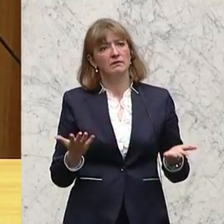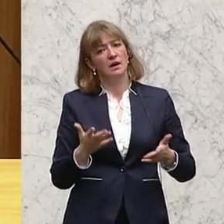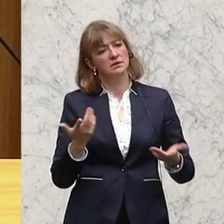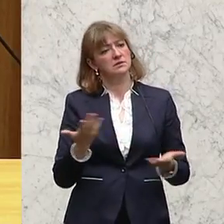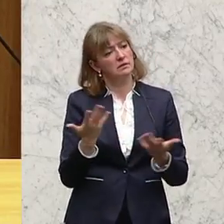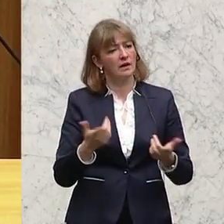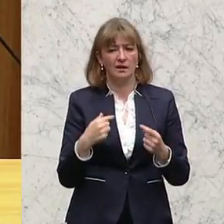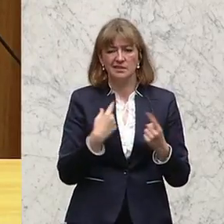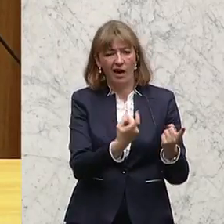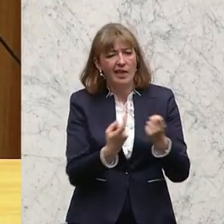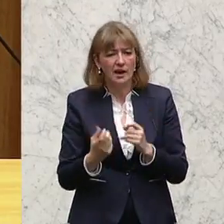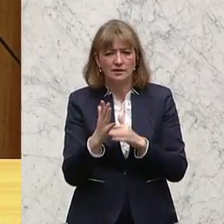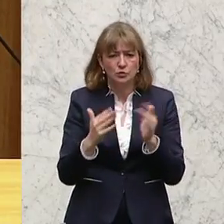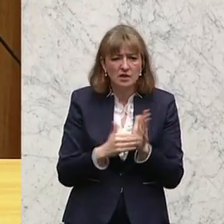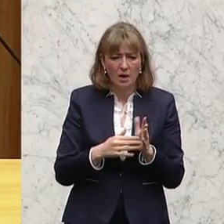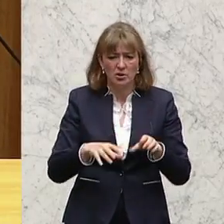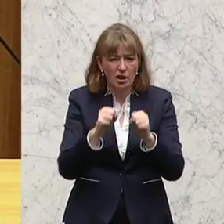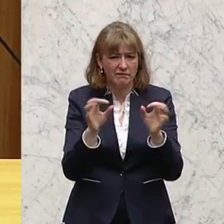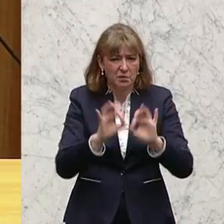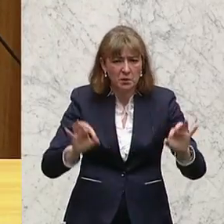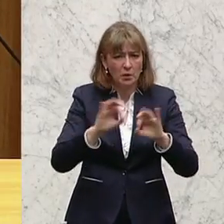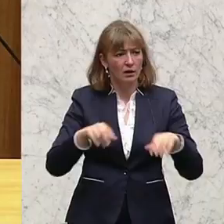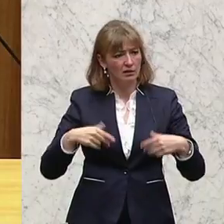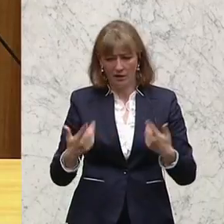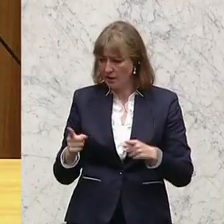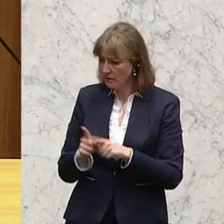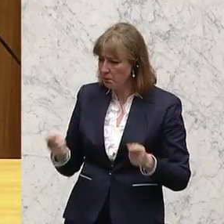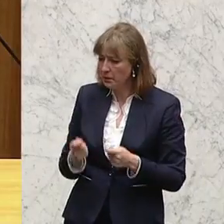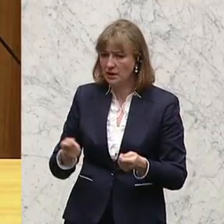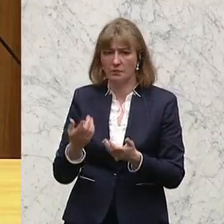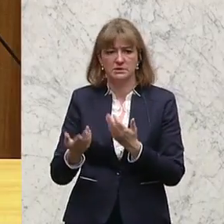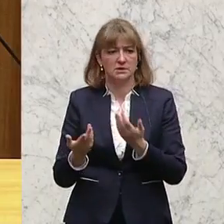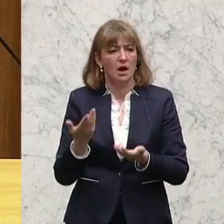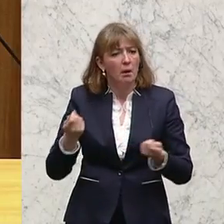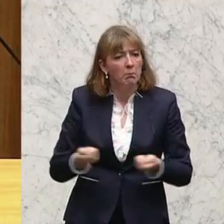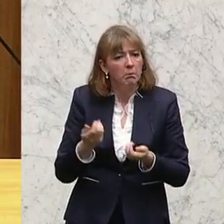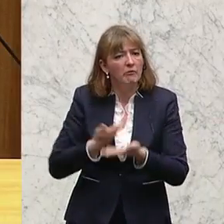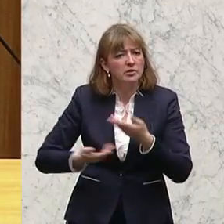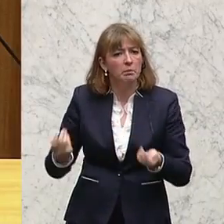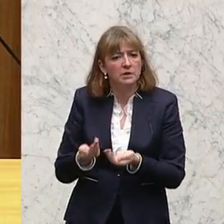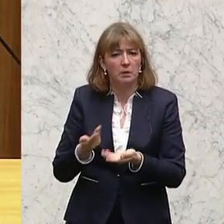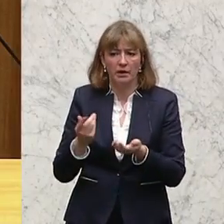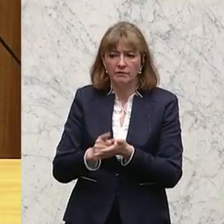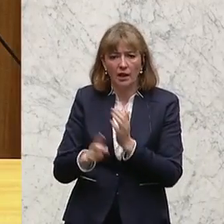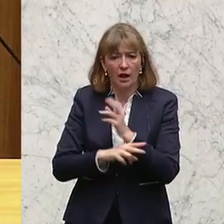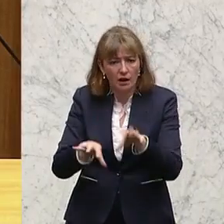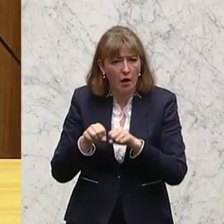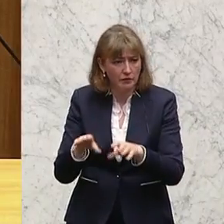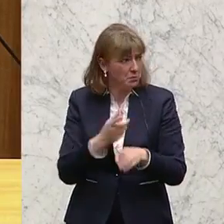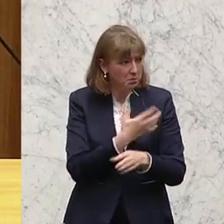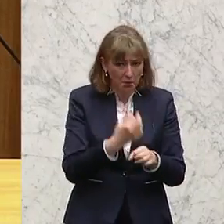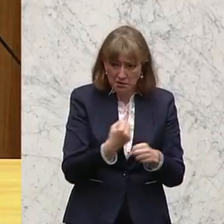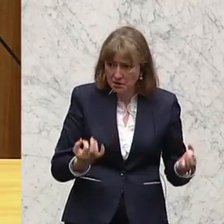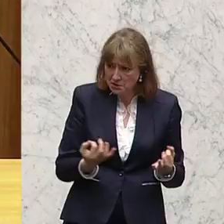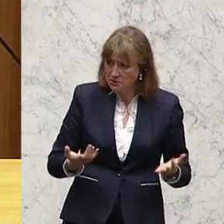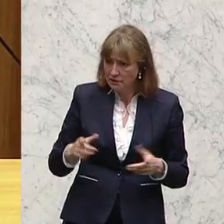irgendwo Anreizsysteme schafft, damit Wirtschaftsbetriebe wieder zusätzlich Lehrlinge aufnehmen oder das erste Mal überhaupt sich